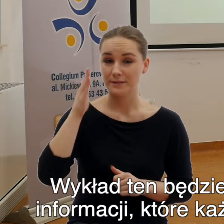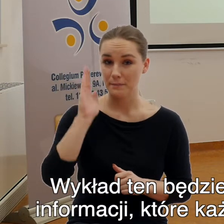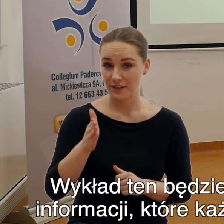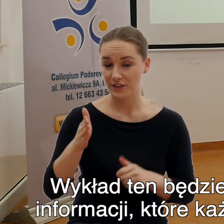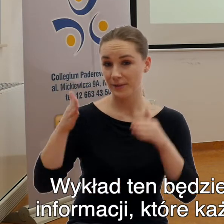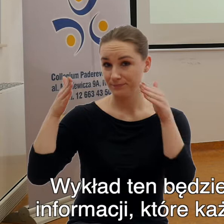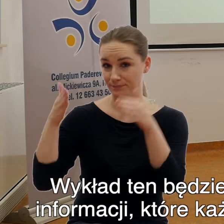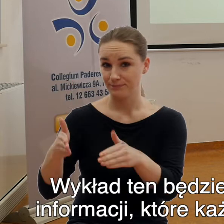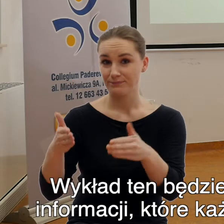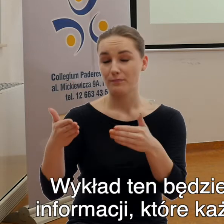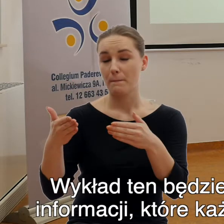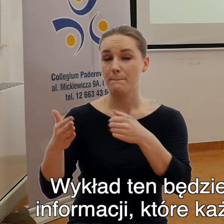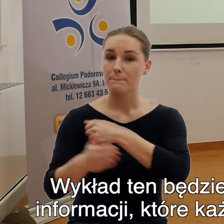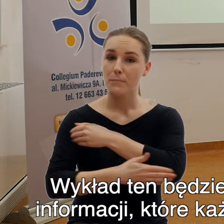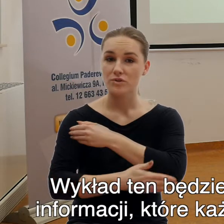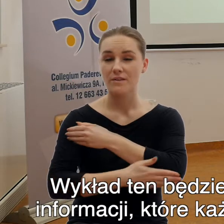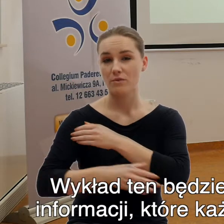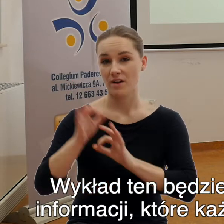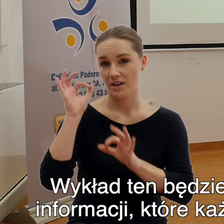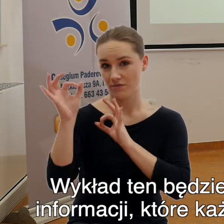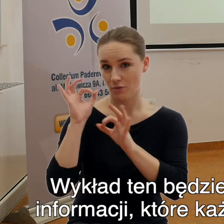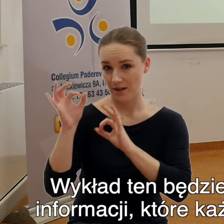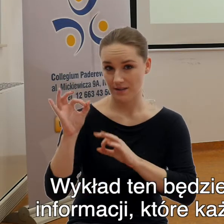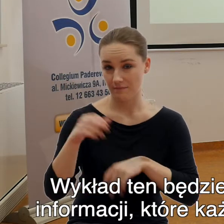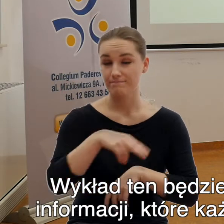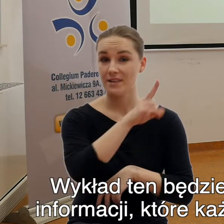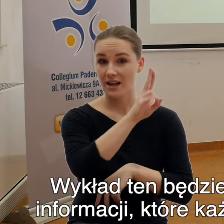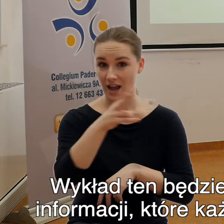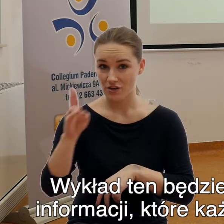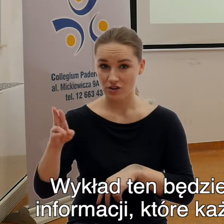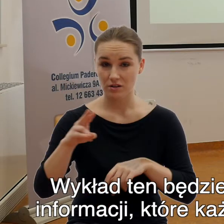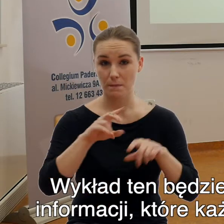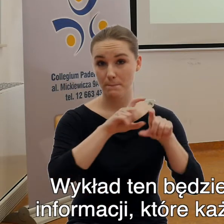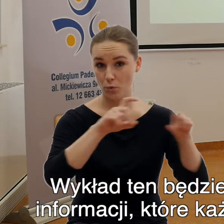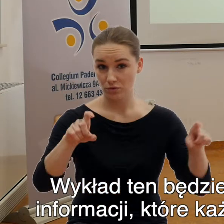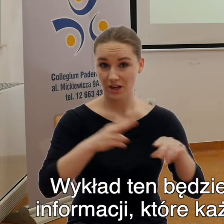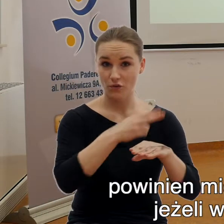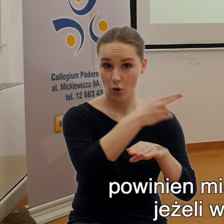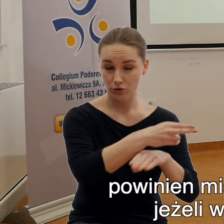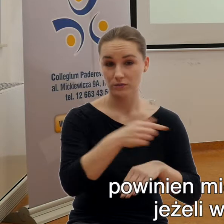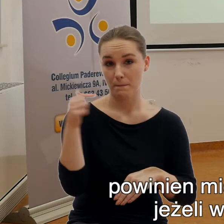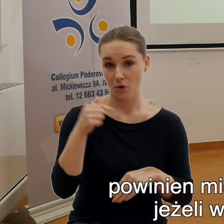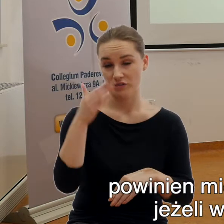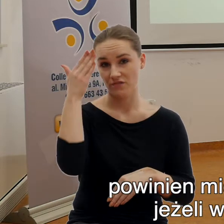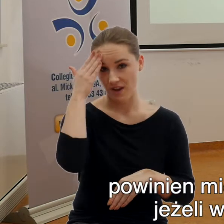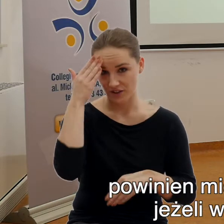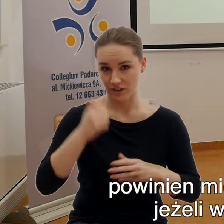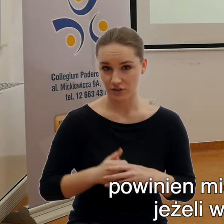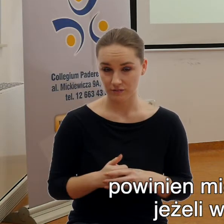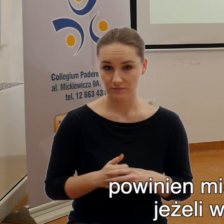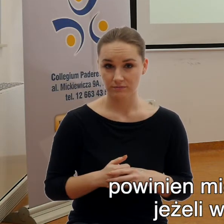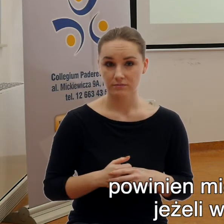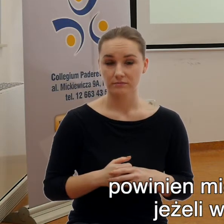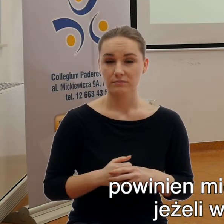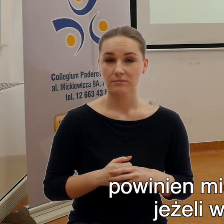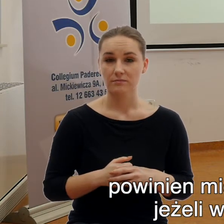mierze takich podstawowych informacji, które każdy z nas, wchodząc do jakiegokolwiek budynku, powinien mieć na temat tego, co może